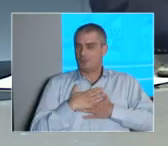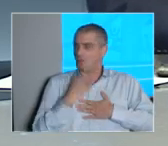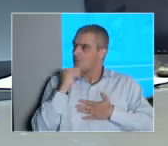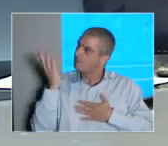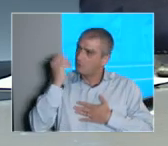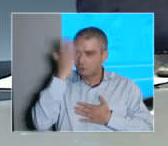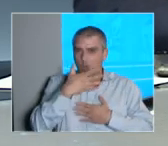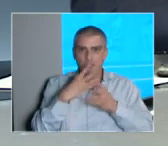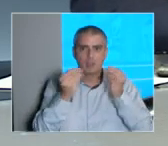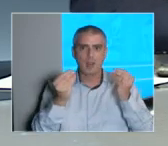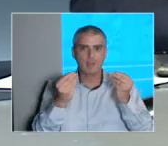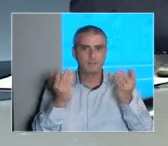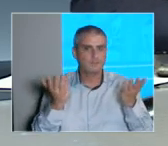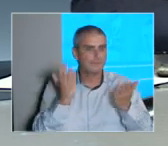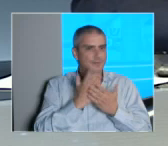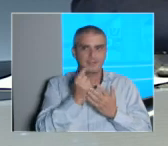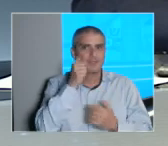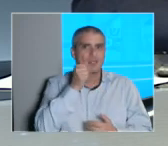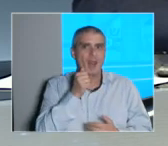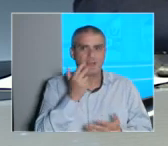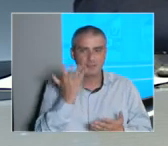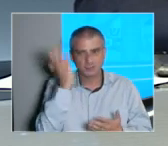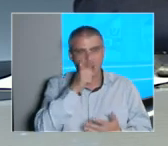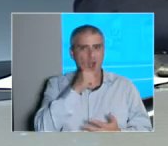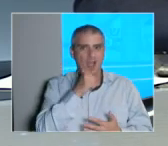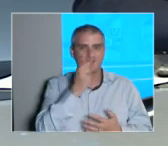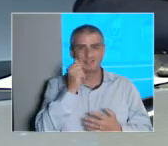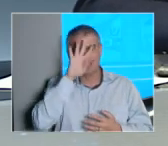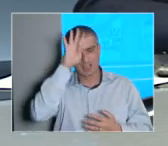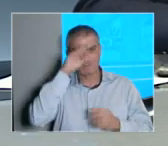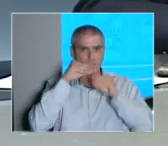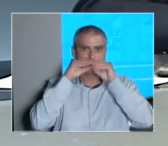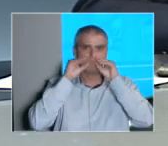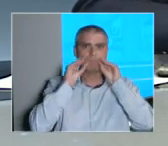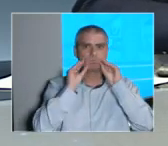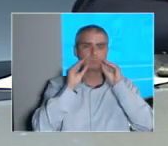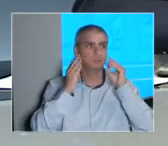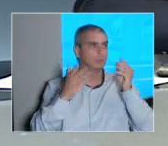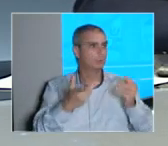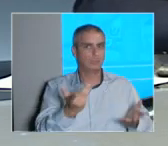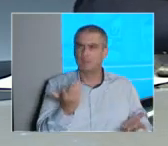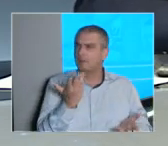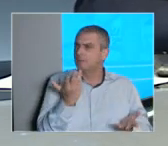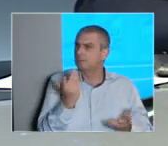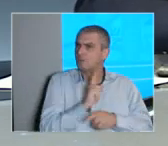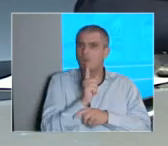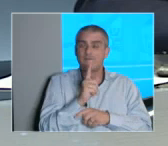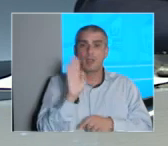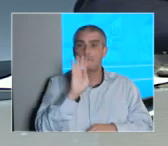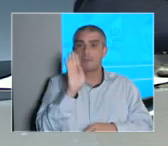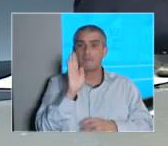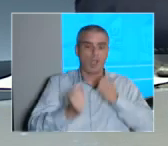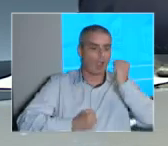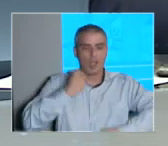על עוד שחור שנעלם השבוע, זה כבר כמעט לבן האמת, זה שחור, לבן, קצת אפור, השפם של אמיר פרץ. תשמע, ראיתי... תגיד לי, לאיזה ימים הגענו שביבי